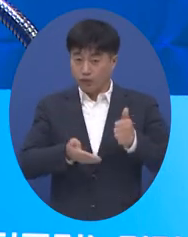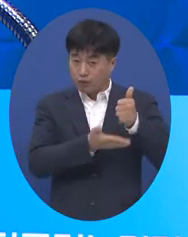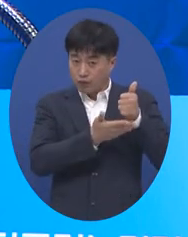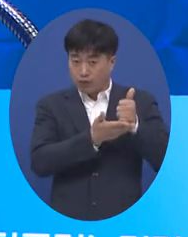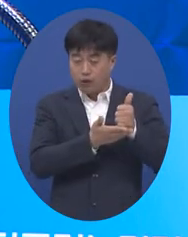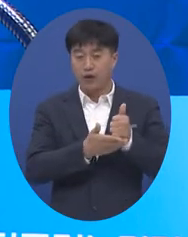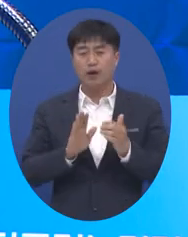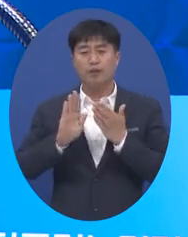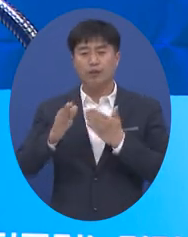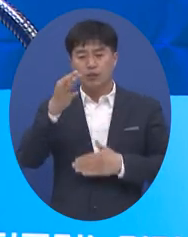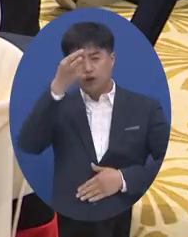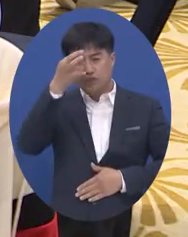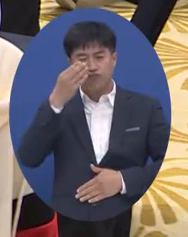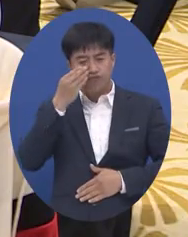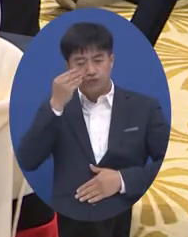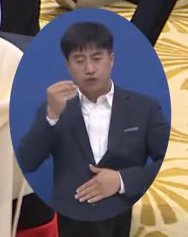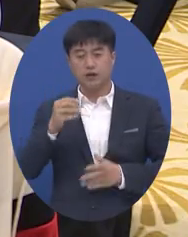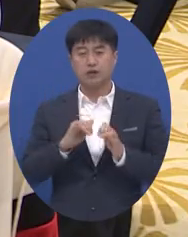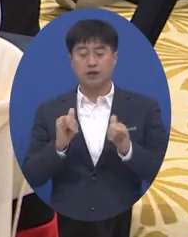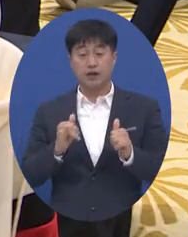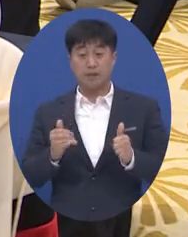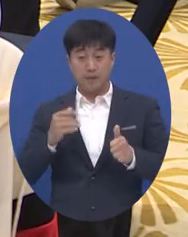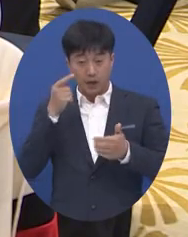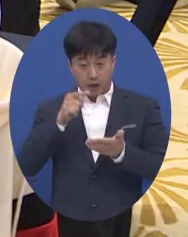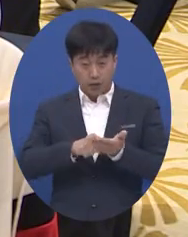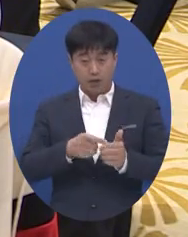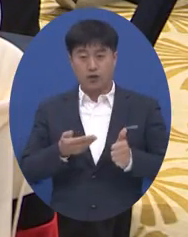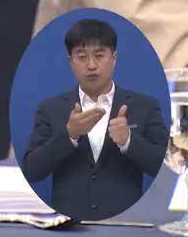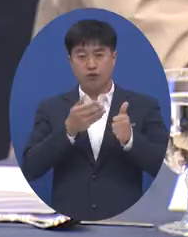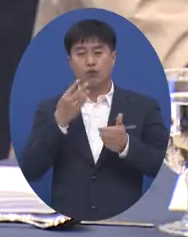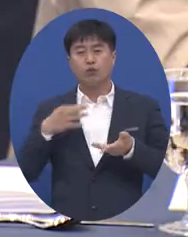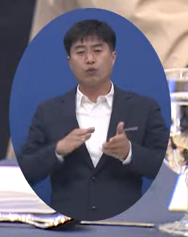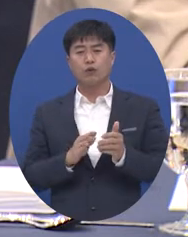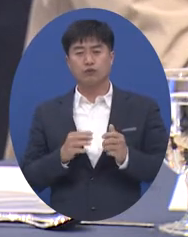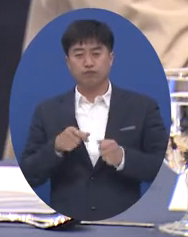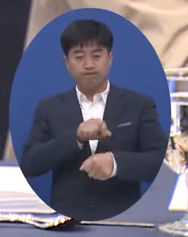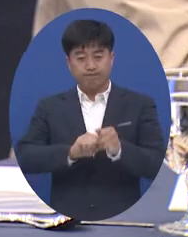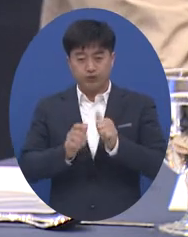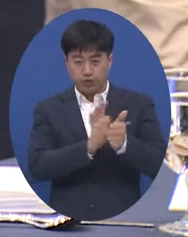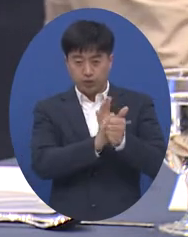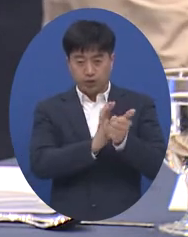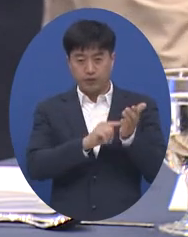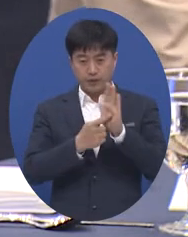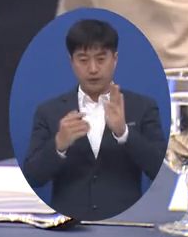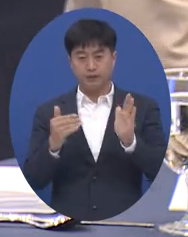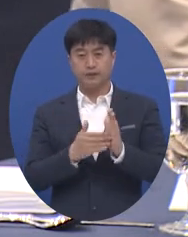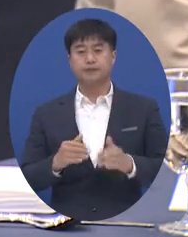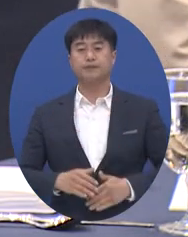앞으로 숙련 기술 인력을 발굴하고 양성하는데 도가 적극 지원하겠다고 밝혔습니다.